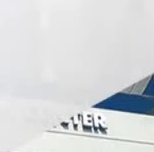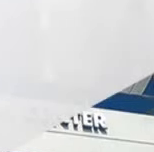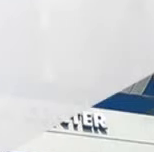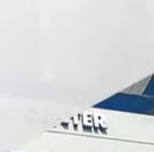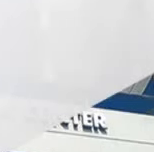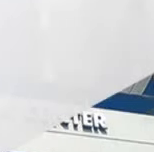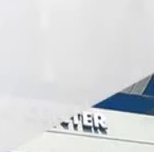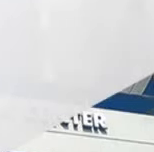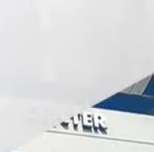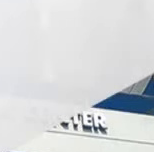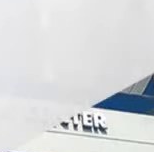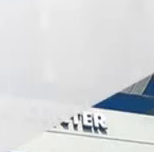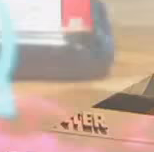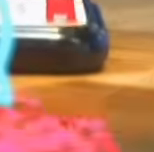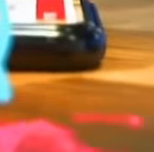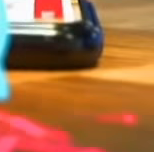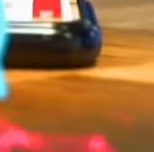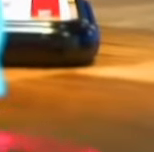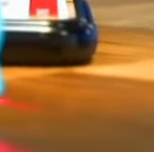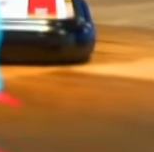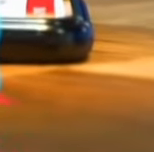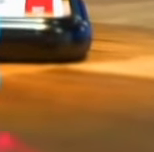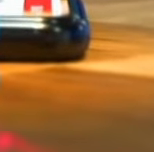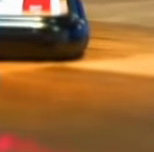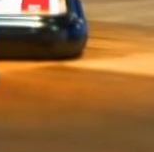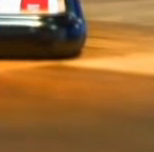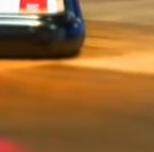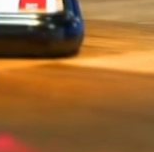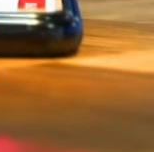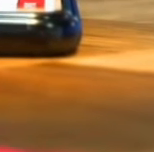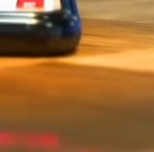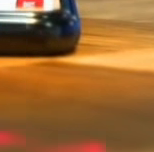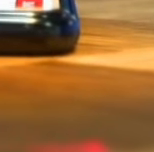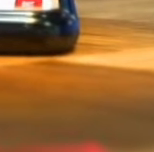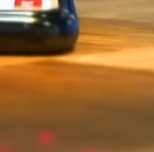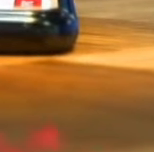kung ano yung nabasa niya at di niya.